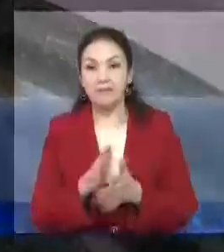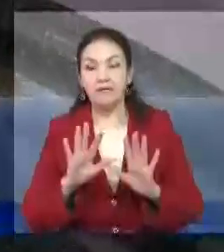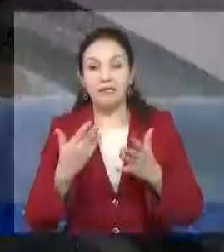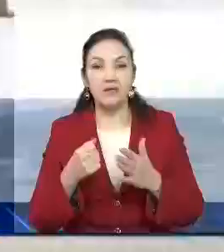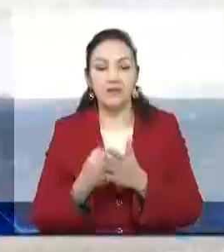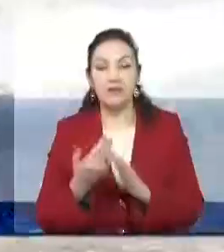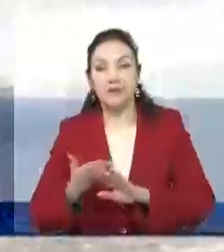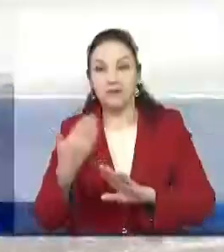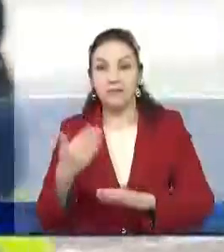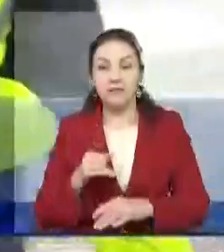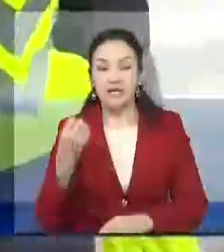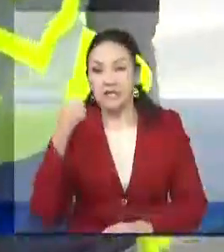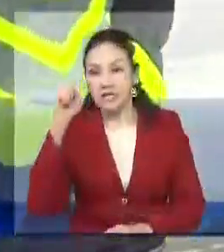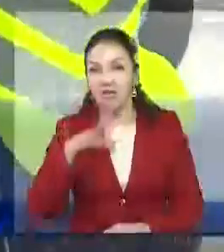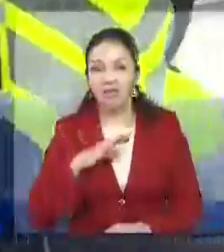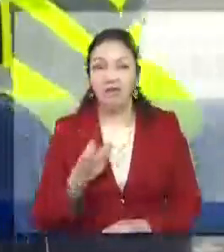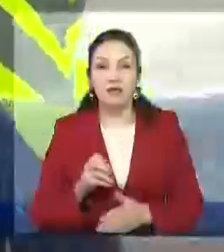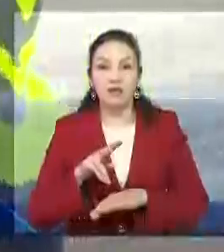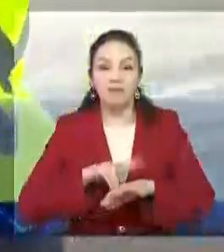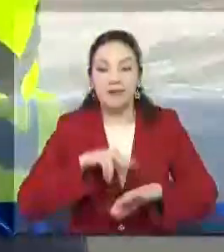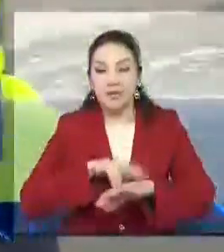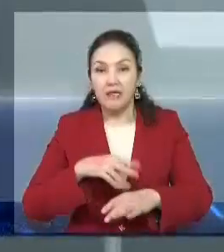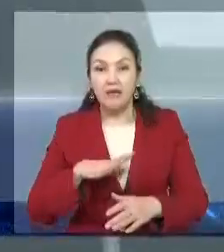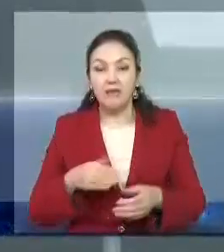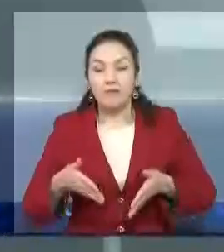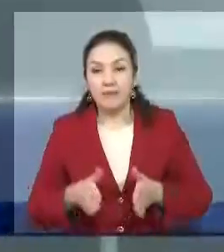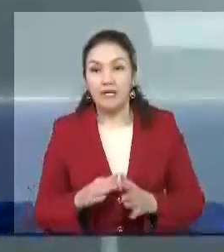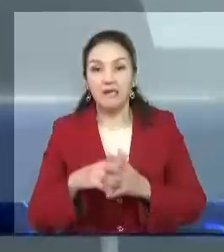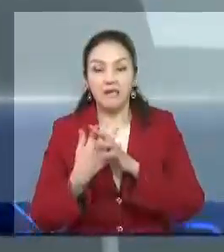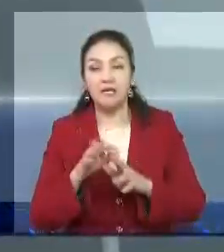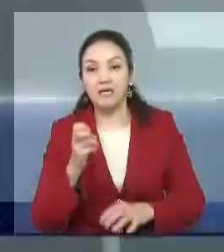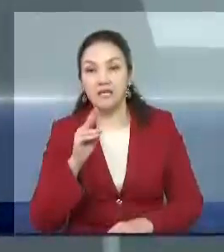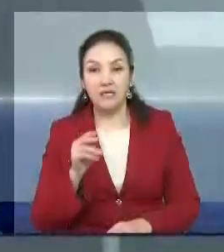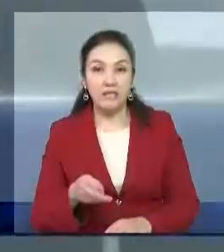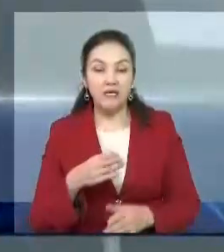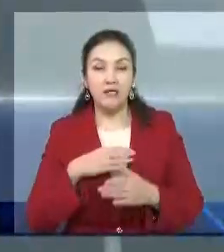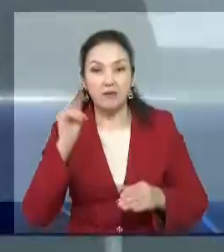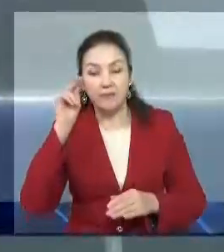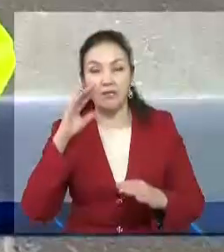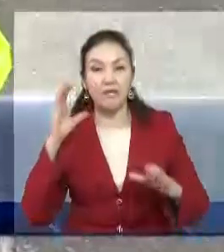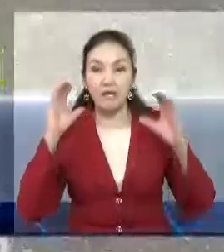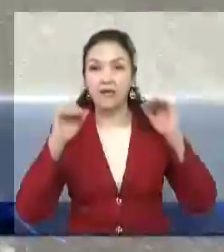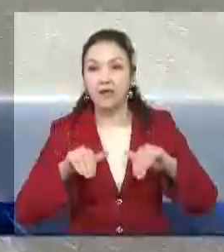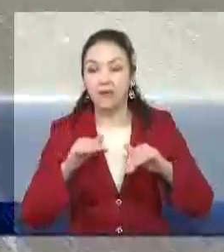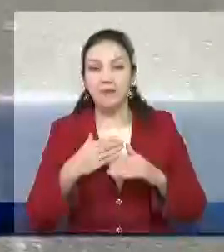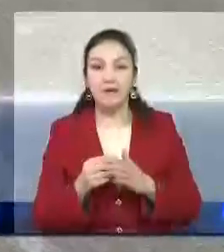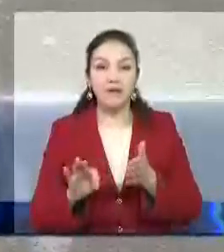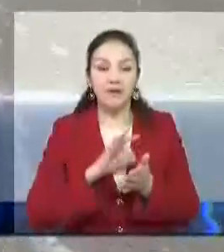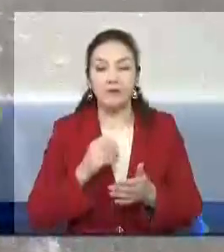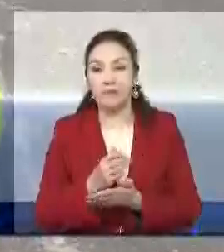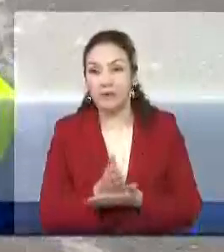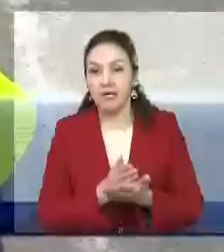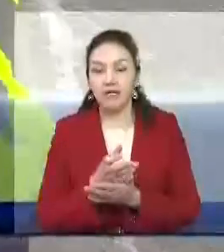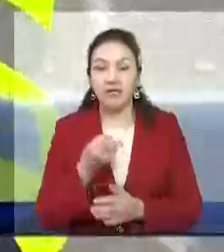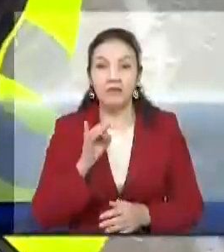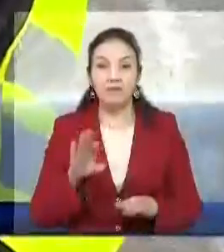случилось до того, как наш герой Батыржан Батырбек стал полицейским. Уроженец села Кинкияк, отучившись в колледже на технико-электрика, служив в срочную службу в рядах